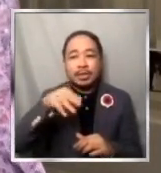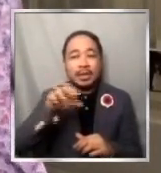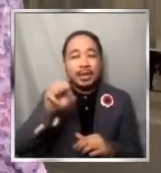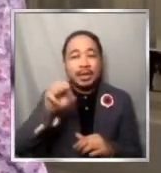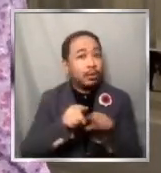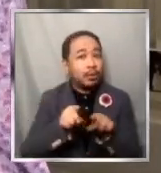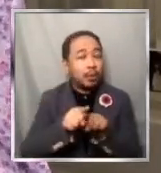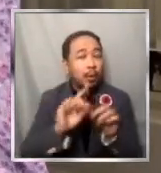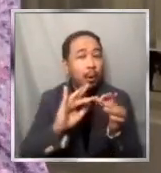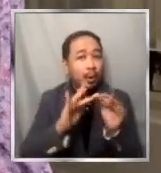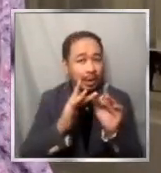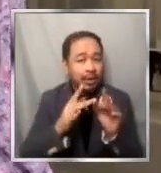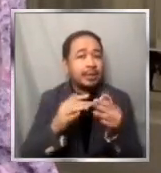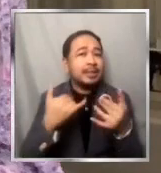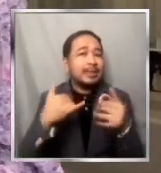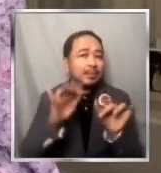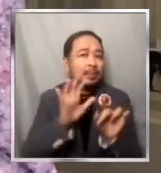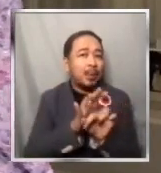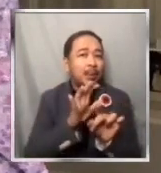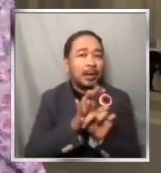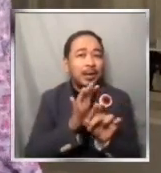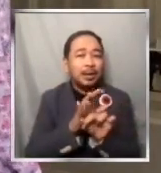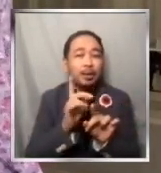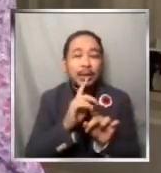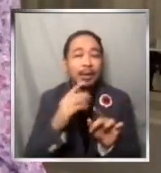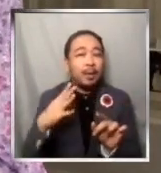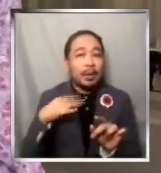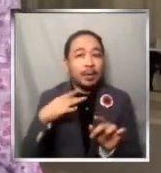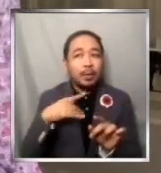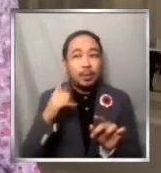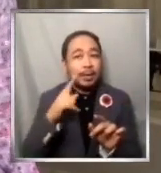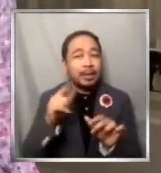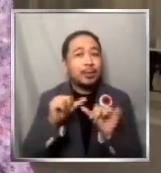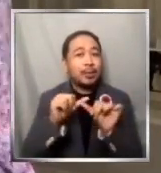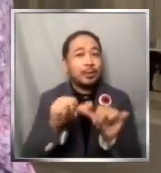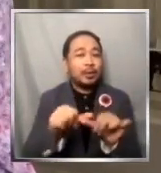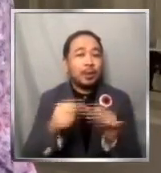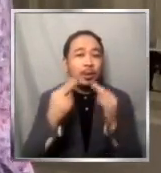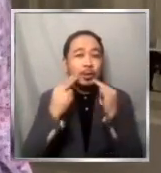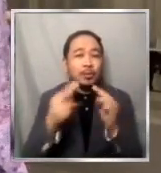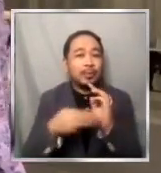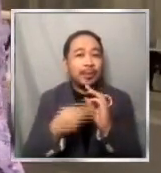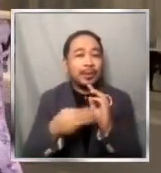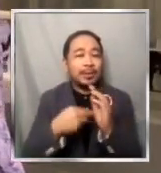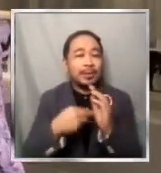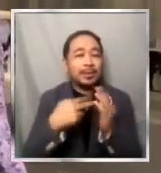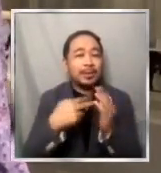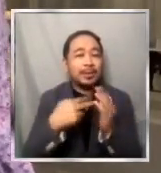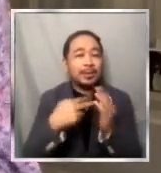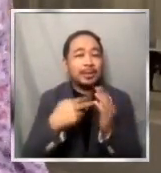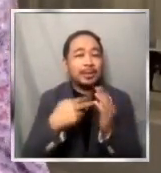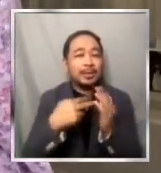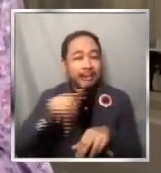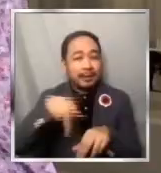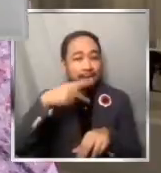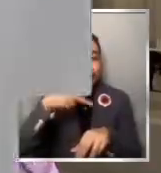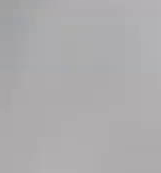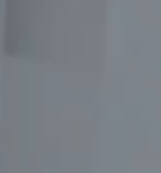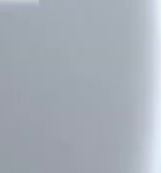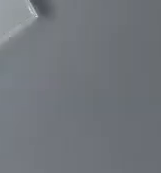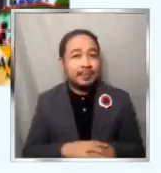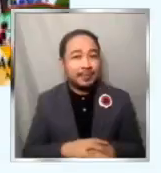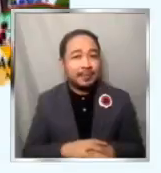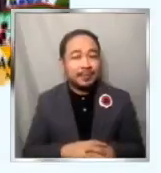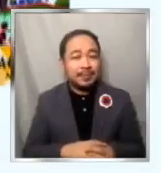laging inaabangan ang mga episode ng longest-running news magazine program sa bansa. Nakatutok si Salimari Fran.